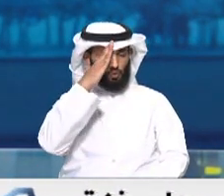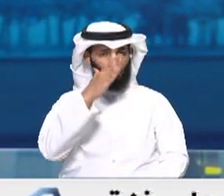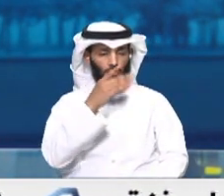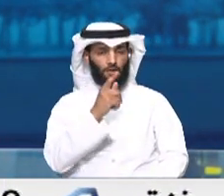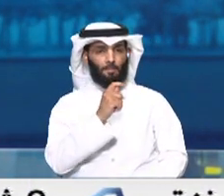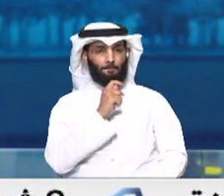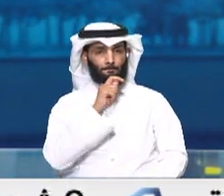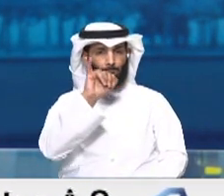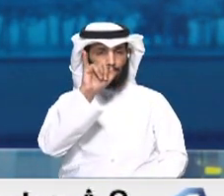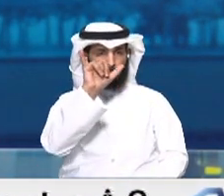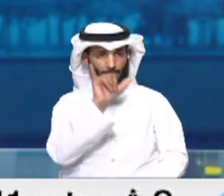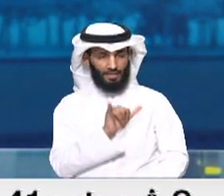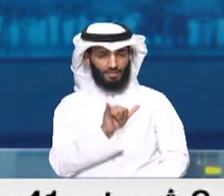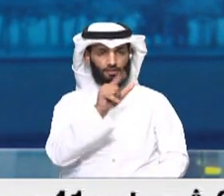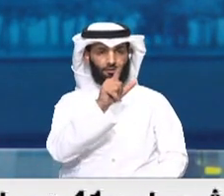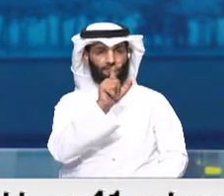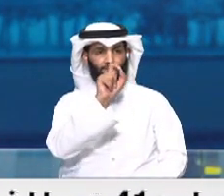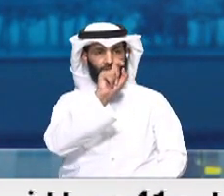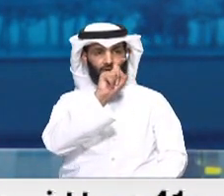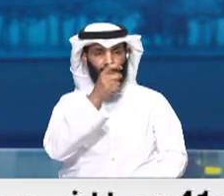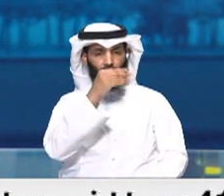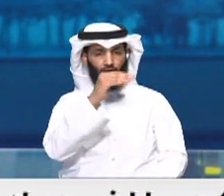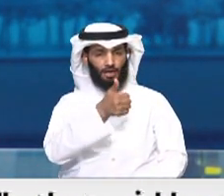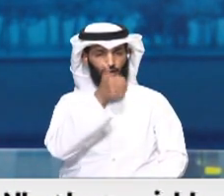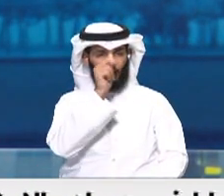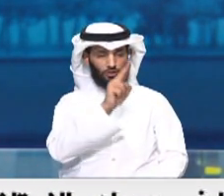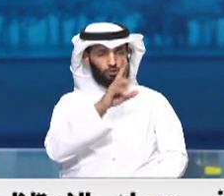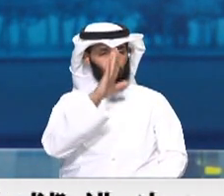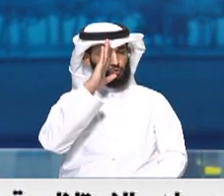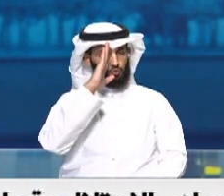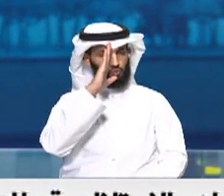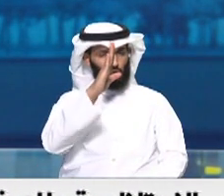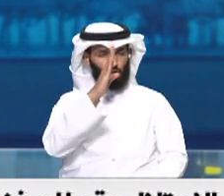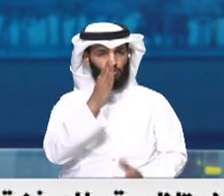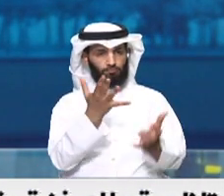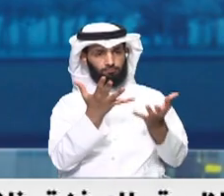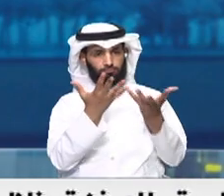الأخبار مي فرحات، وسنكون في تغطية مستمرة للأحداث في لبنان.